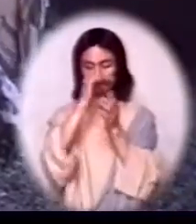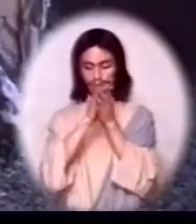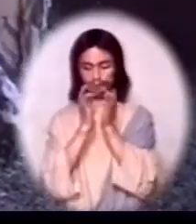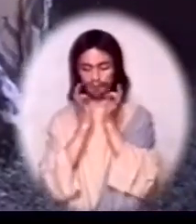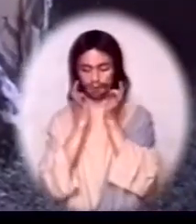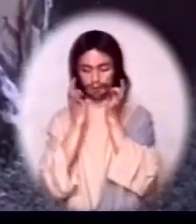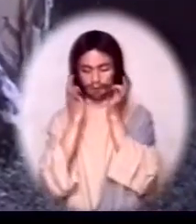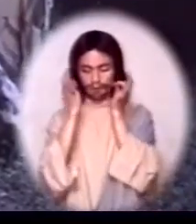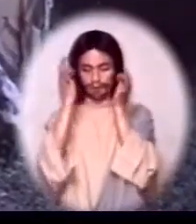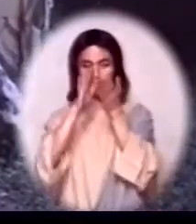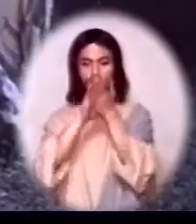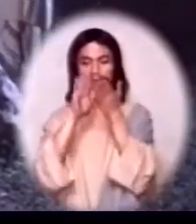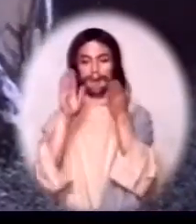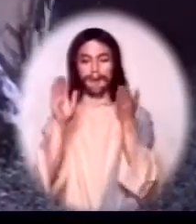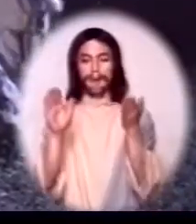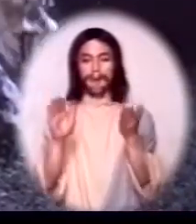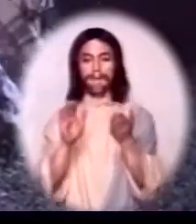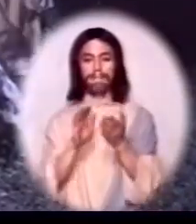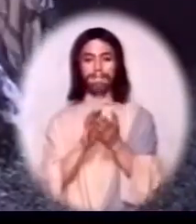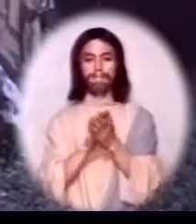기도에 힘쓰셨습니다.